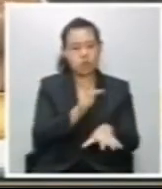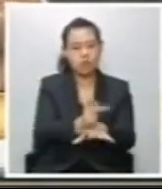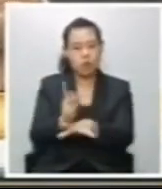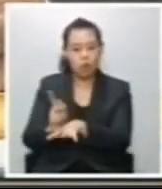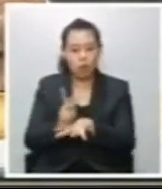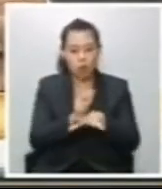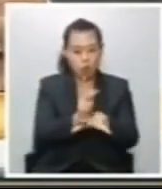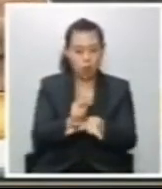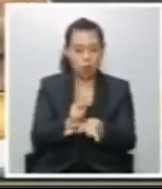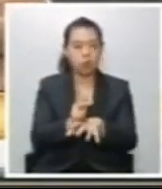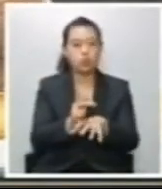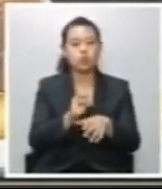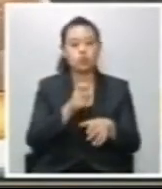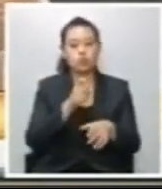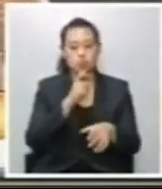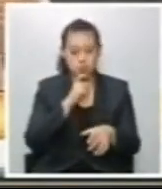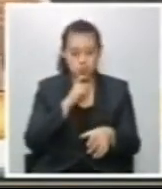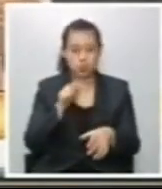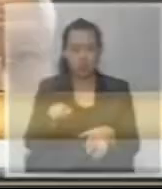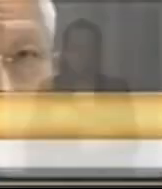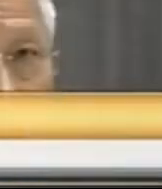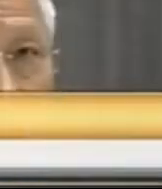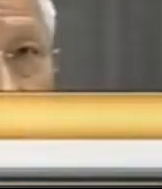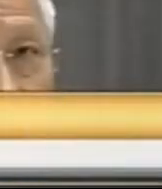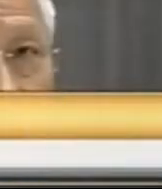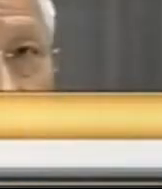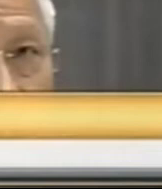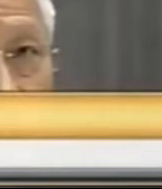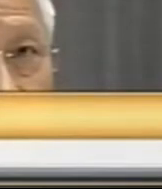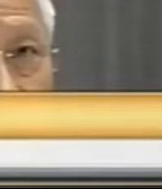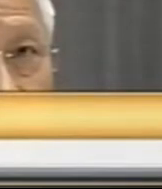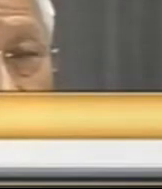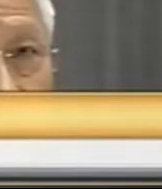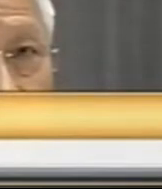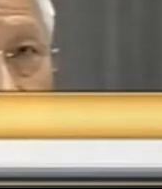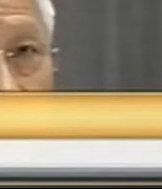ากนะคะขอสไลด์แผ่นที่หนึ่งค่ะ